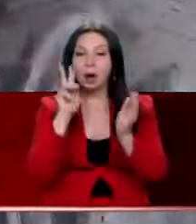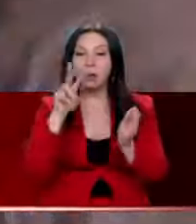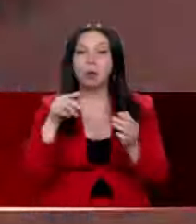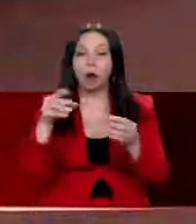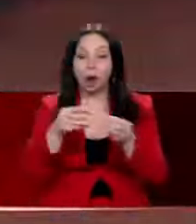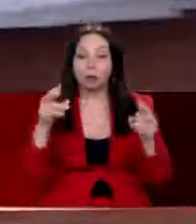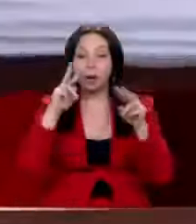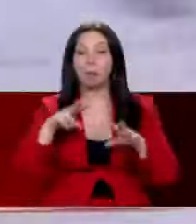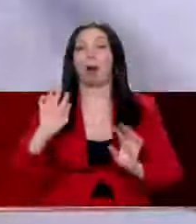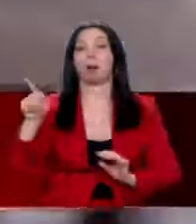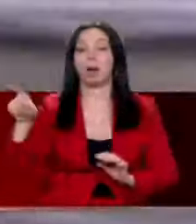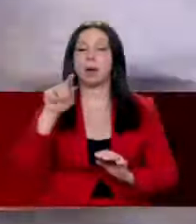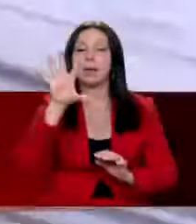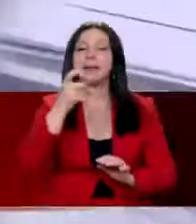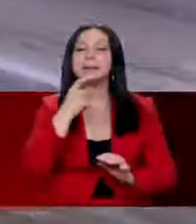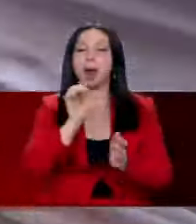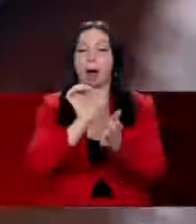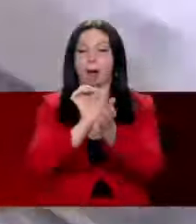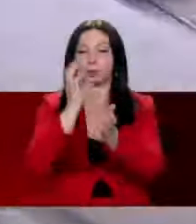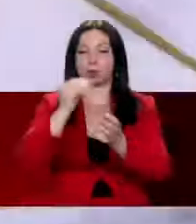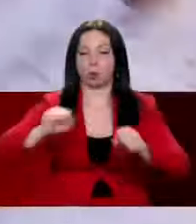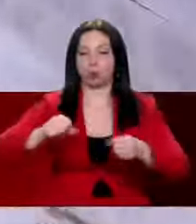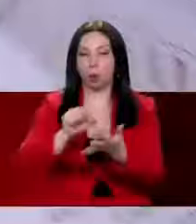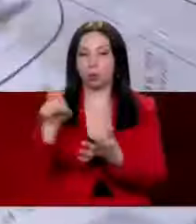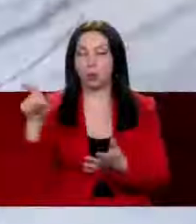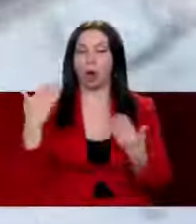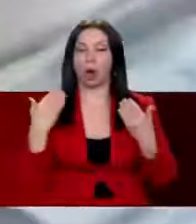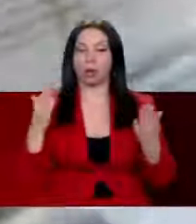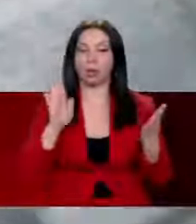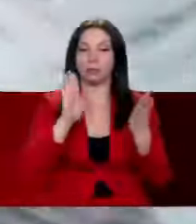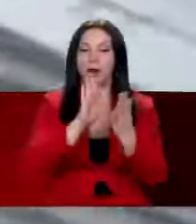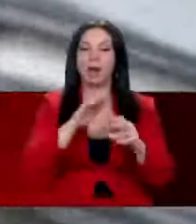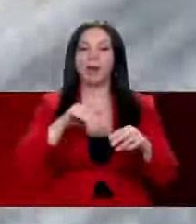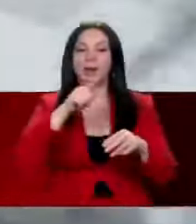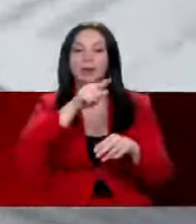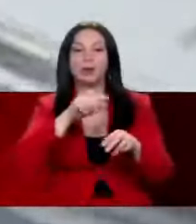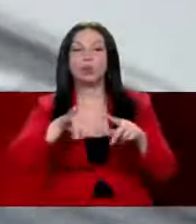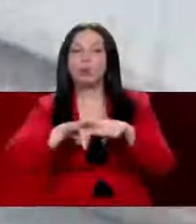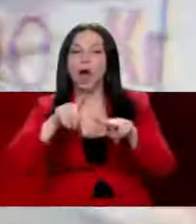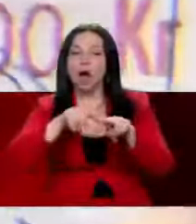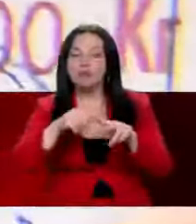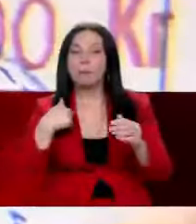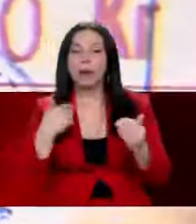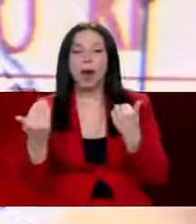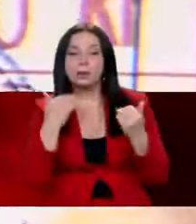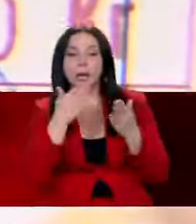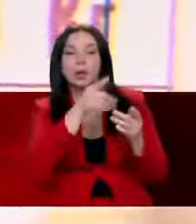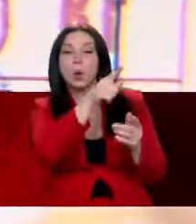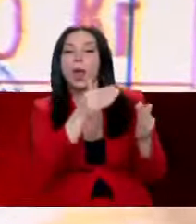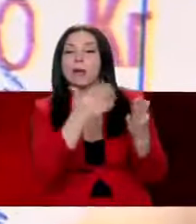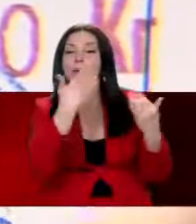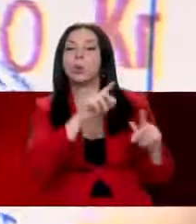gerekiyor zaten. 5 yıl hapsi istenen kurye hakim karşısına çıktı. İfadesinde Avşar'ın adresine gittiğinde onun evde